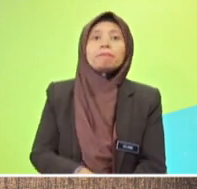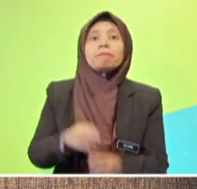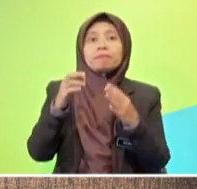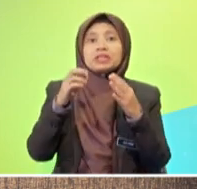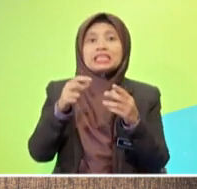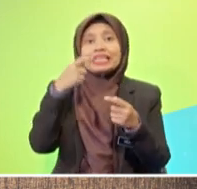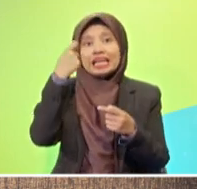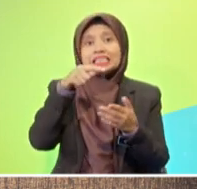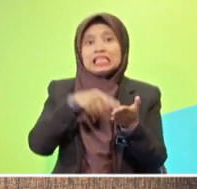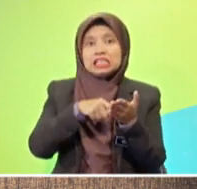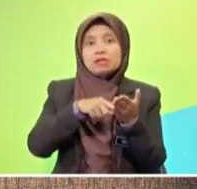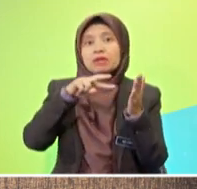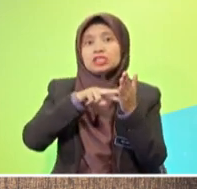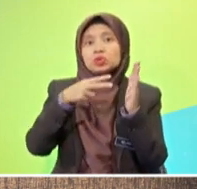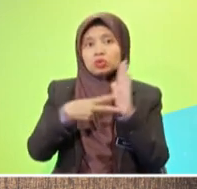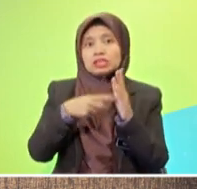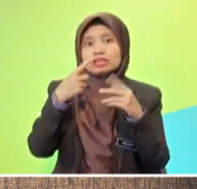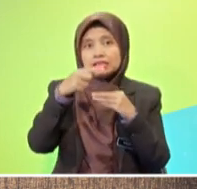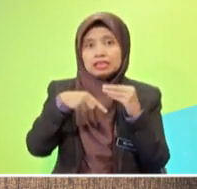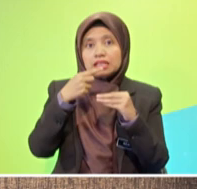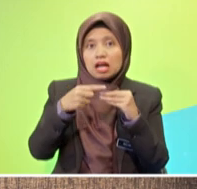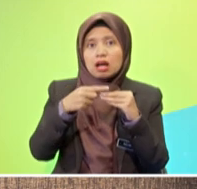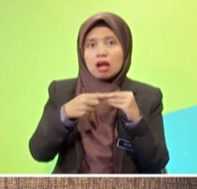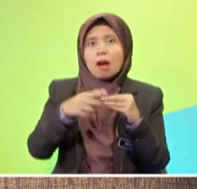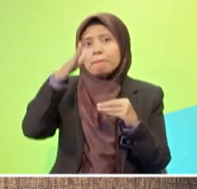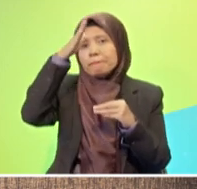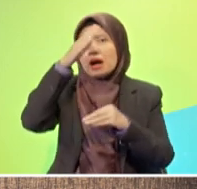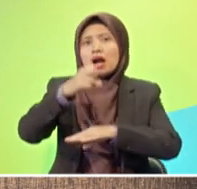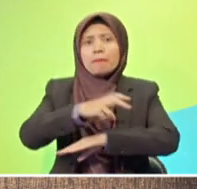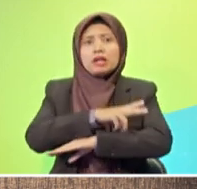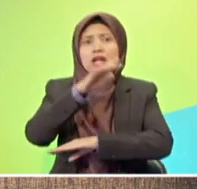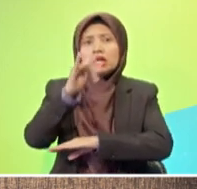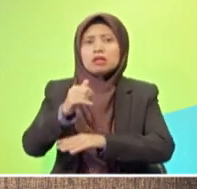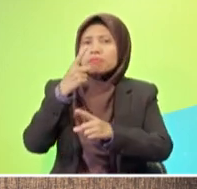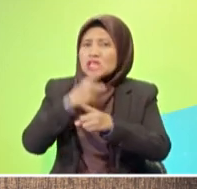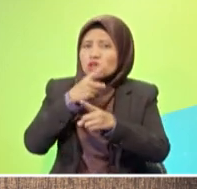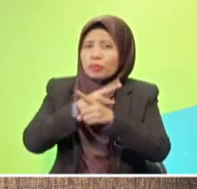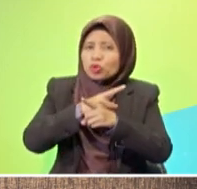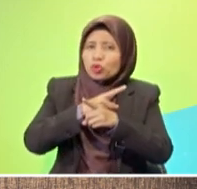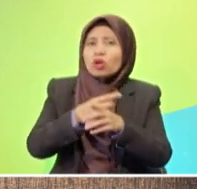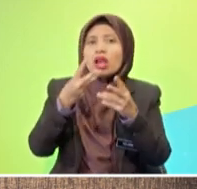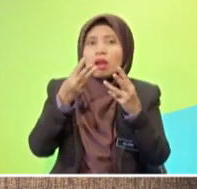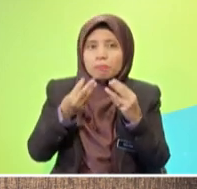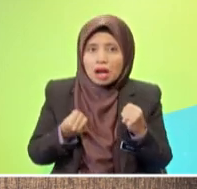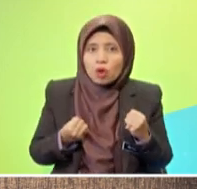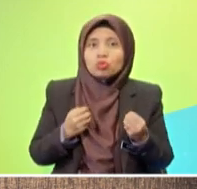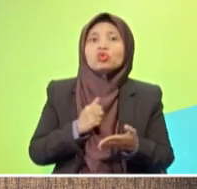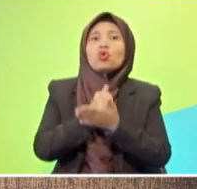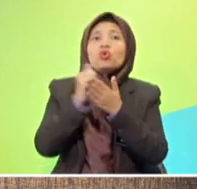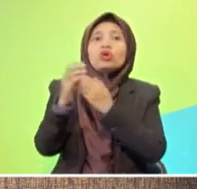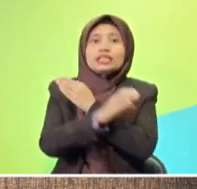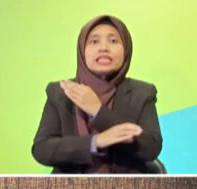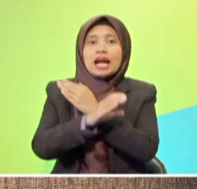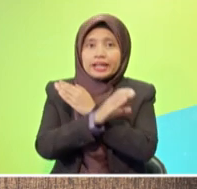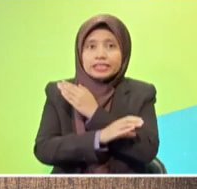Pak Belalang yang bersungguh-sungguh menyelesaikan teka-teki untuk menyelamatkan negaranya Pak Belalang akhirnya mengetahui jawaban